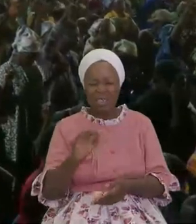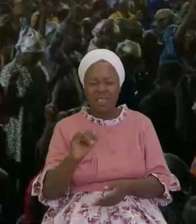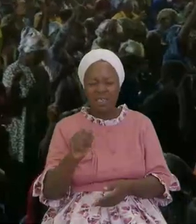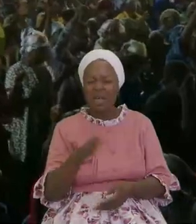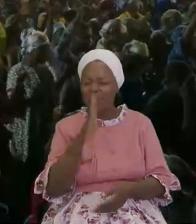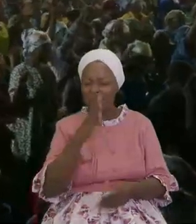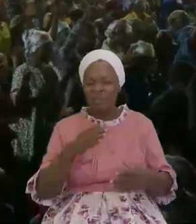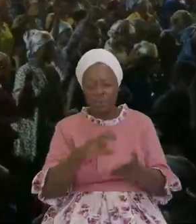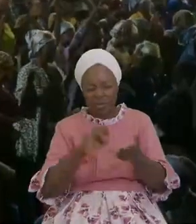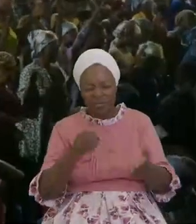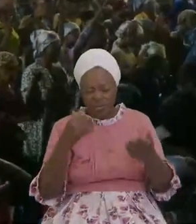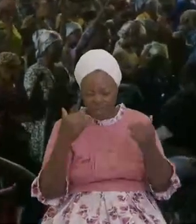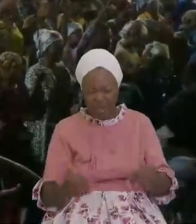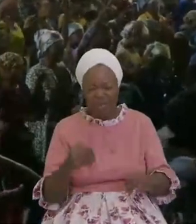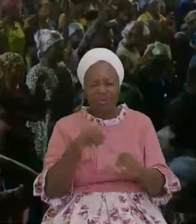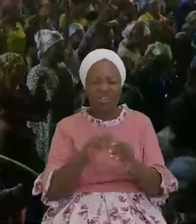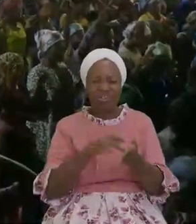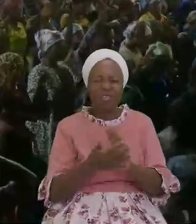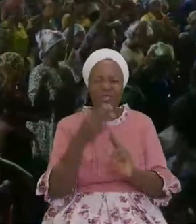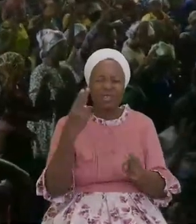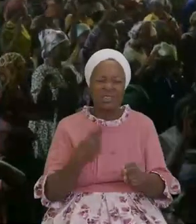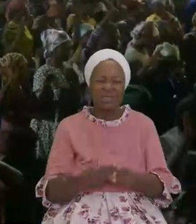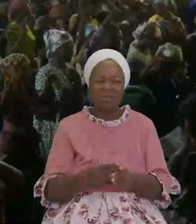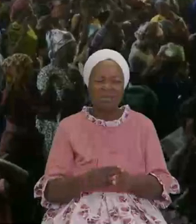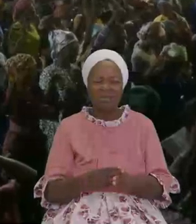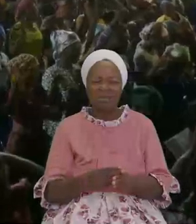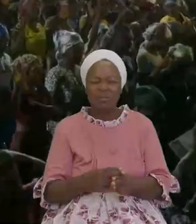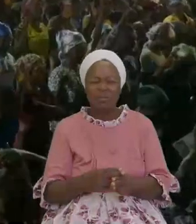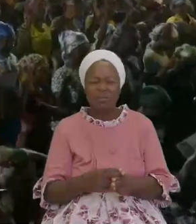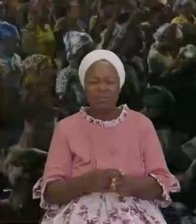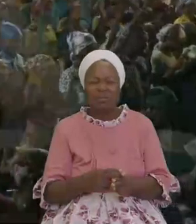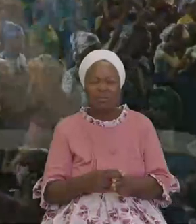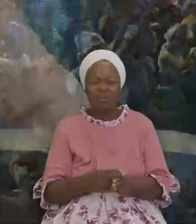Et hernie, sois ôté maintenant au nom de Jésus.